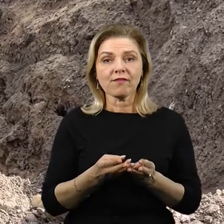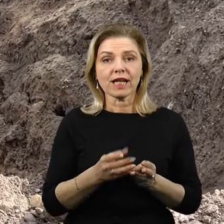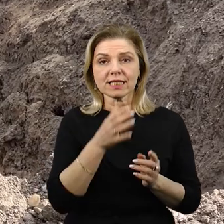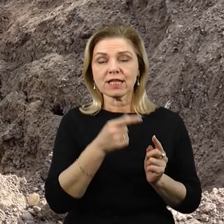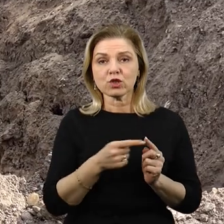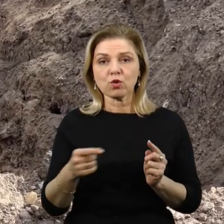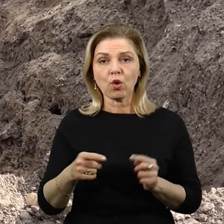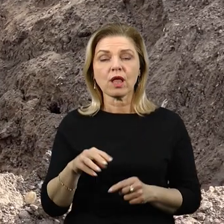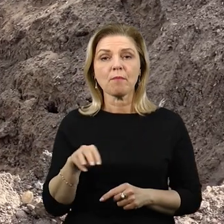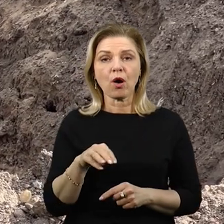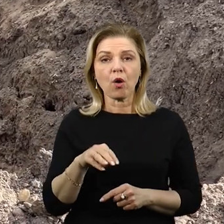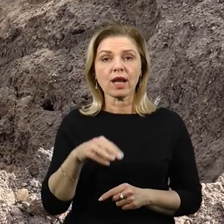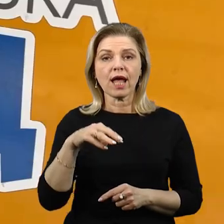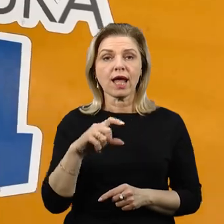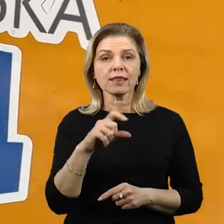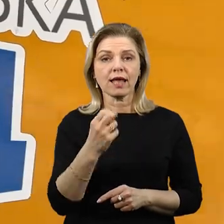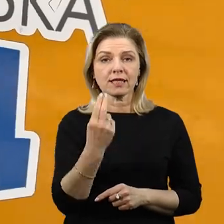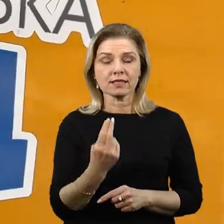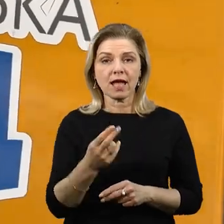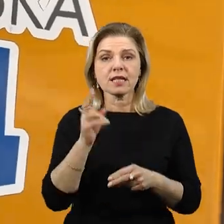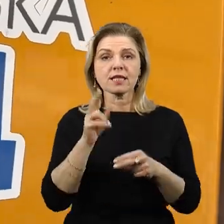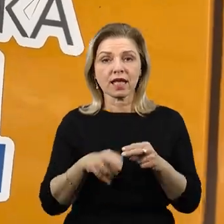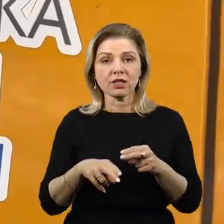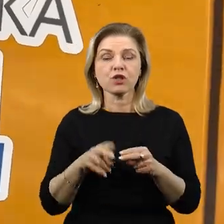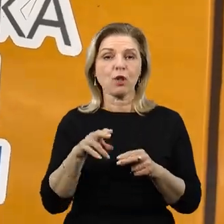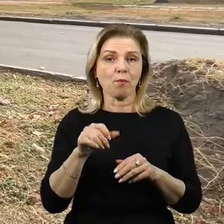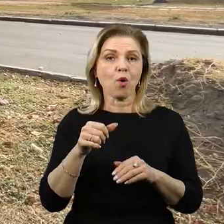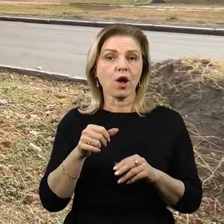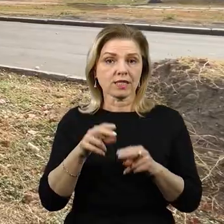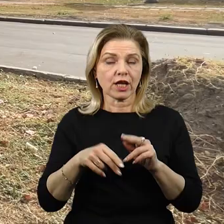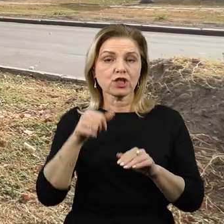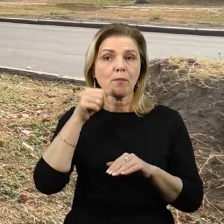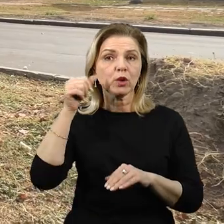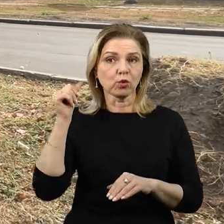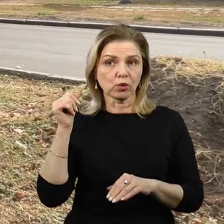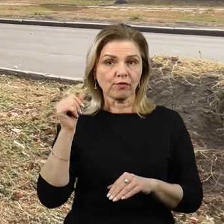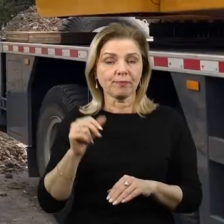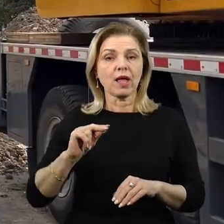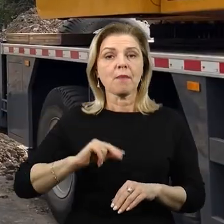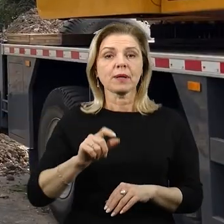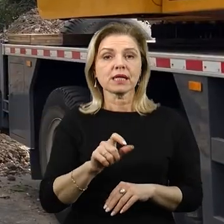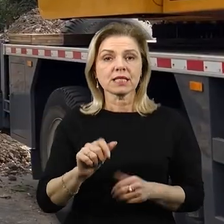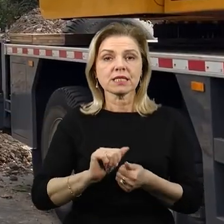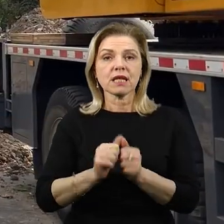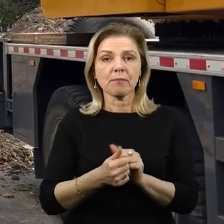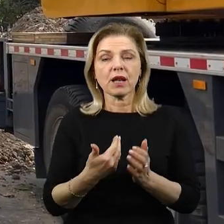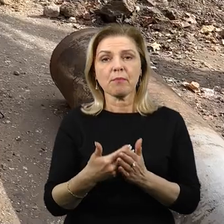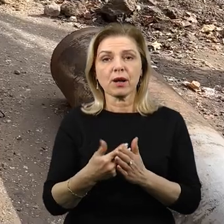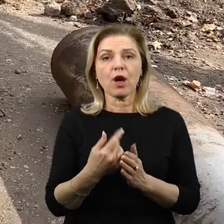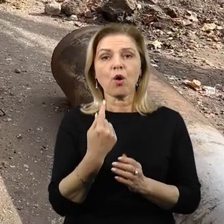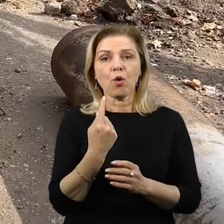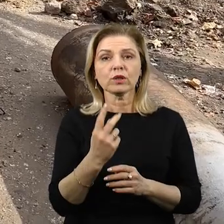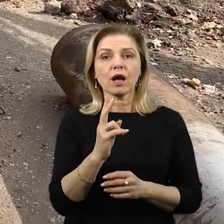Миколаївська теплоенергоцентраль розпочало по закінченню минулого розповідає Дмитро миршниченко працівники замінили близько 1но